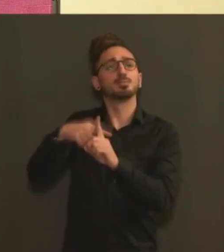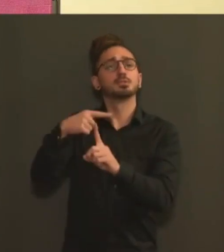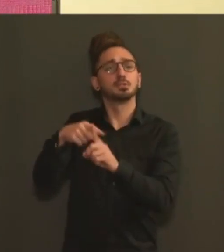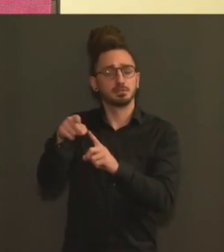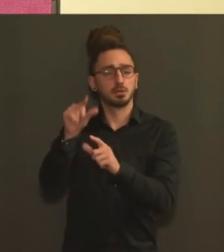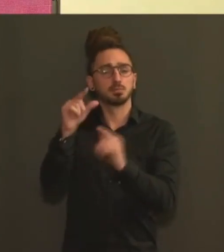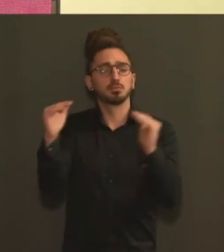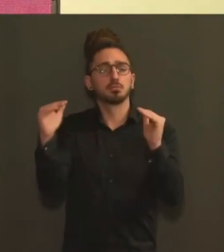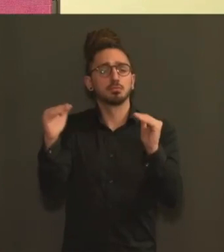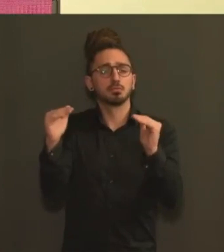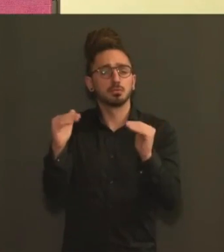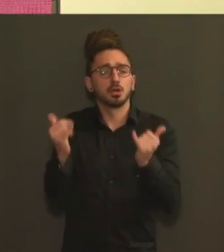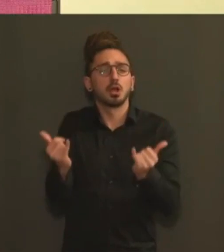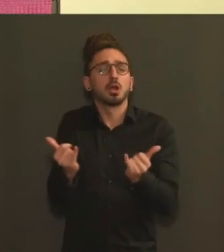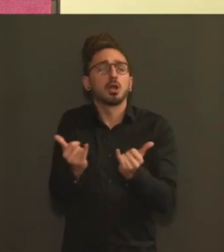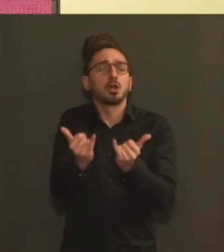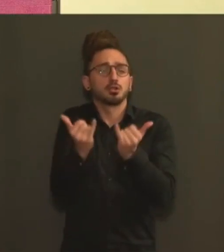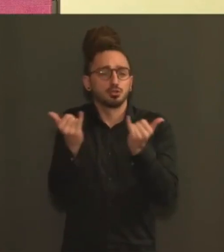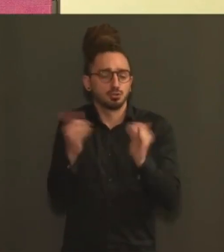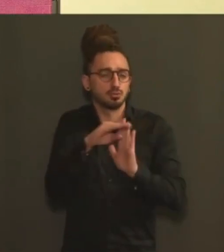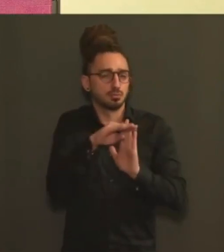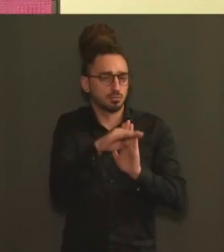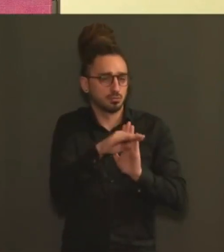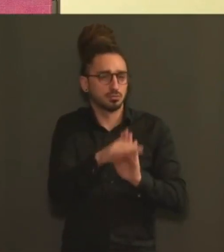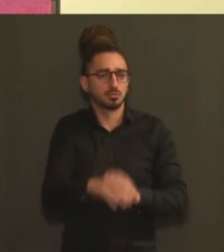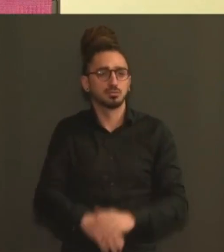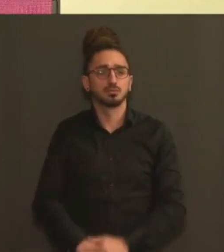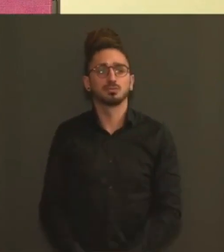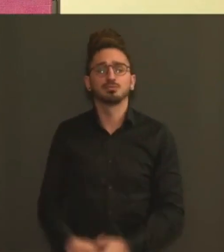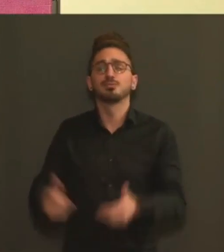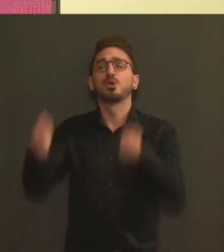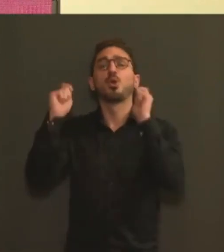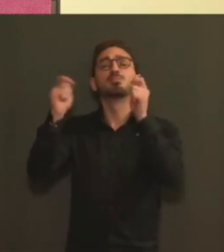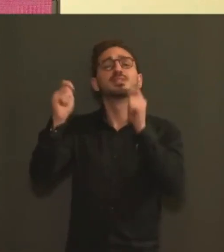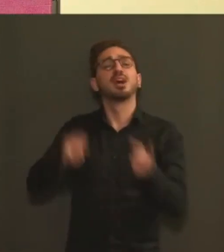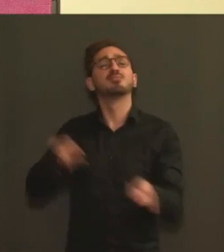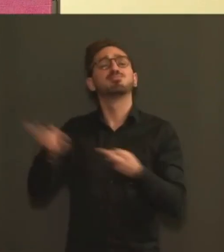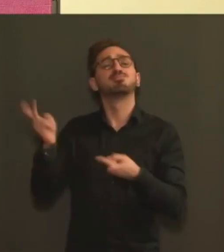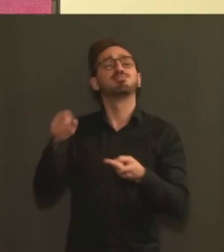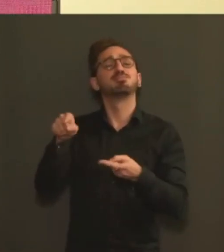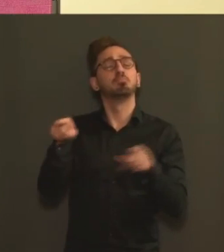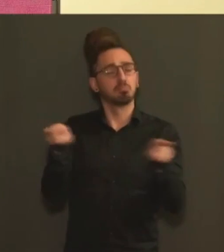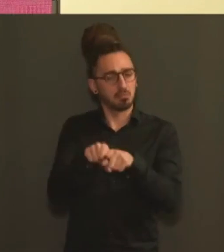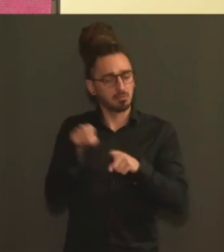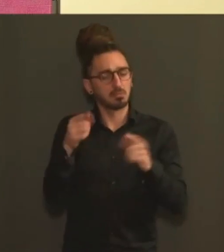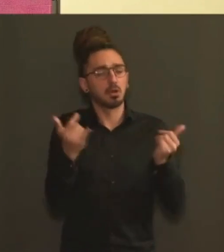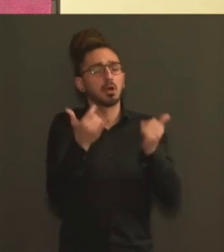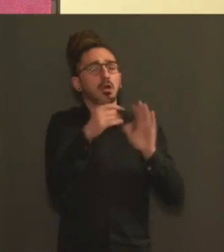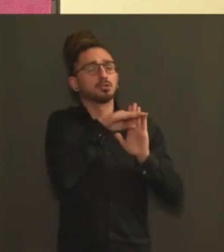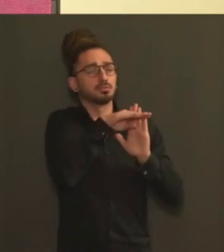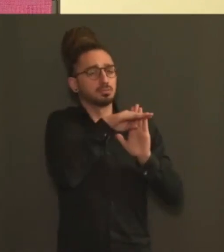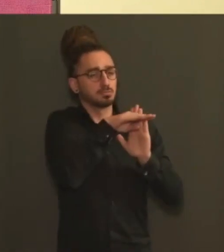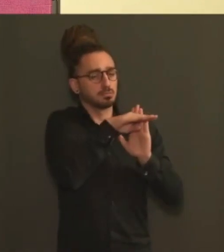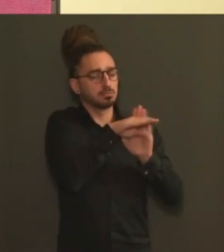diminuer. Les hospitalisations, globalement parlant, continuent elles aussi à diminuer, mais de manière plus modérée,